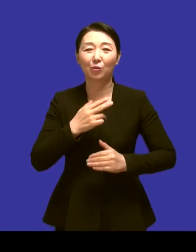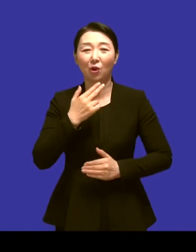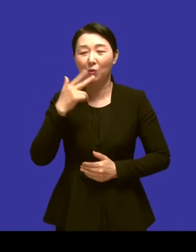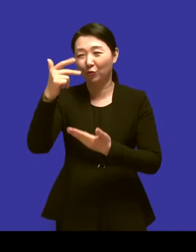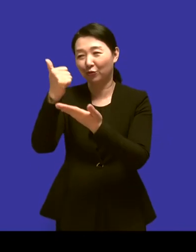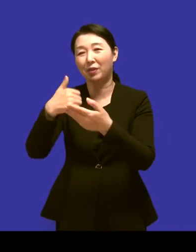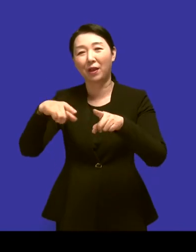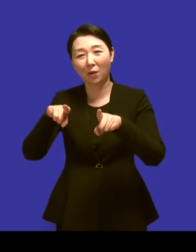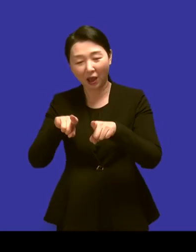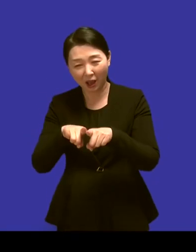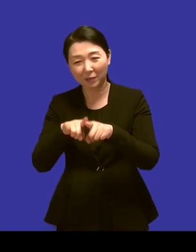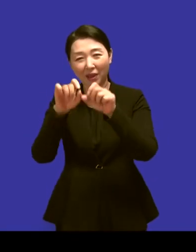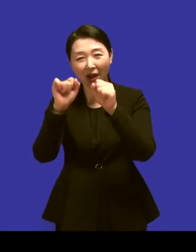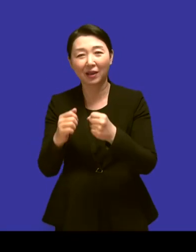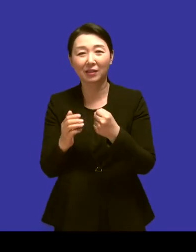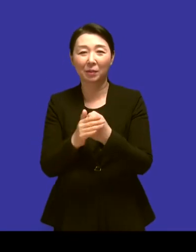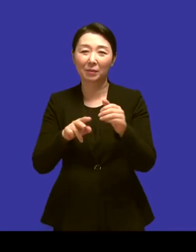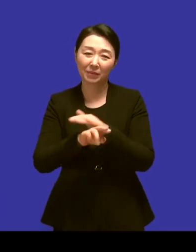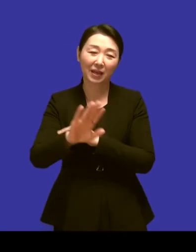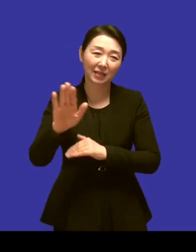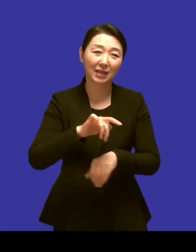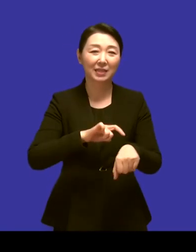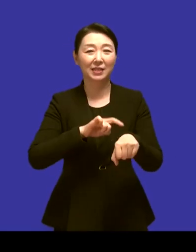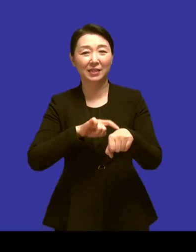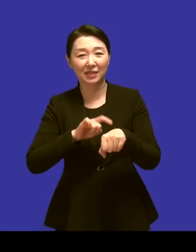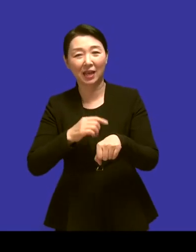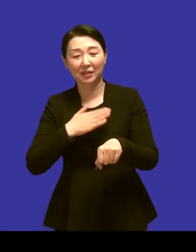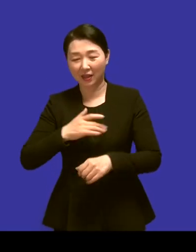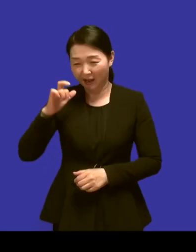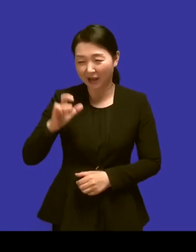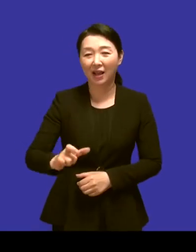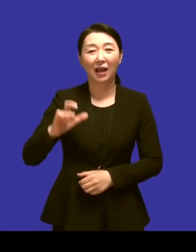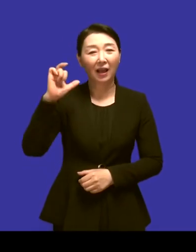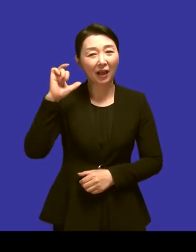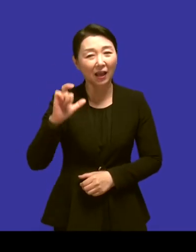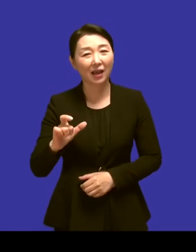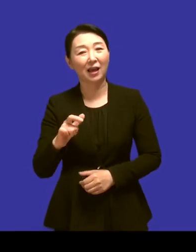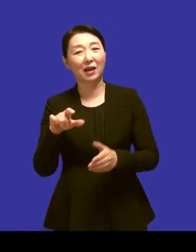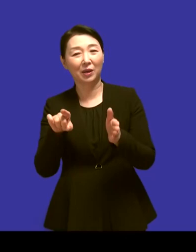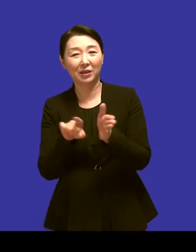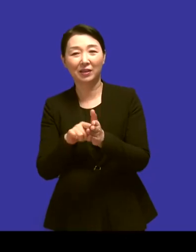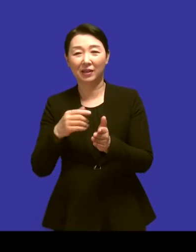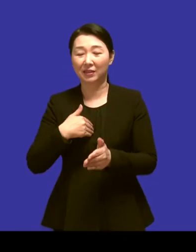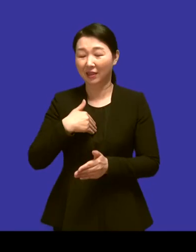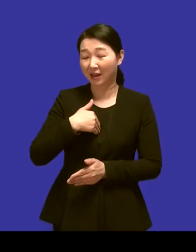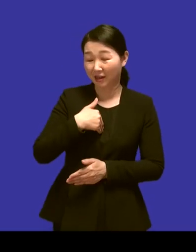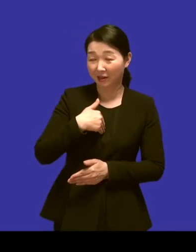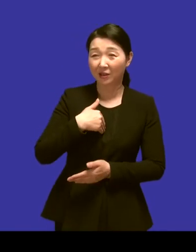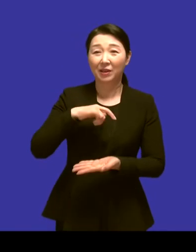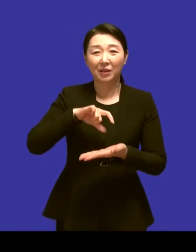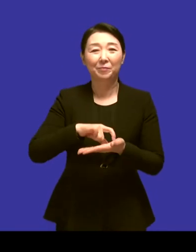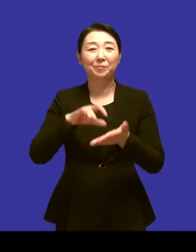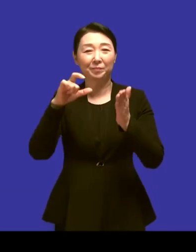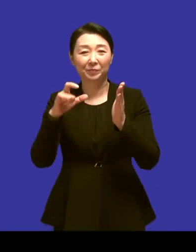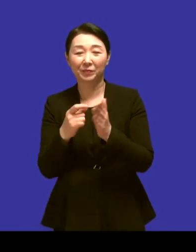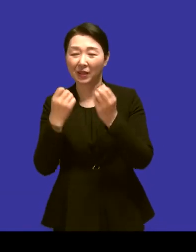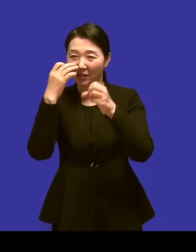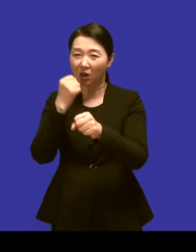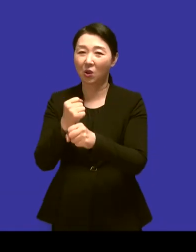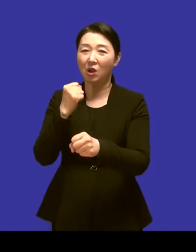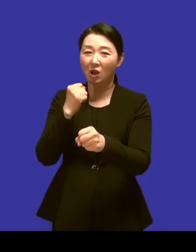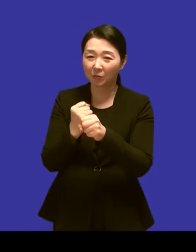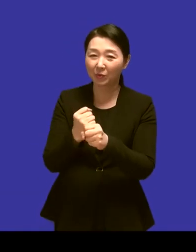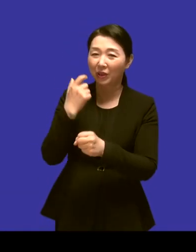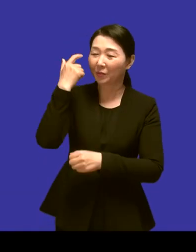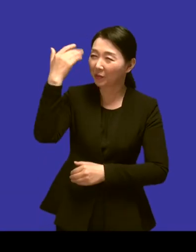주가 나와 함께 하시기에 피하지 않아 이 시간들을 나를 강하게 하는 것을 믿어. 그래서 나를 알맞게 창조하신